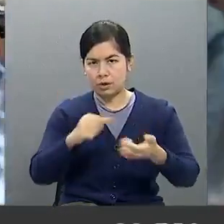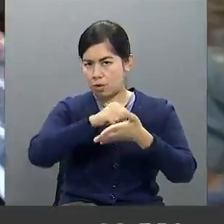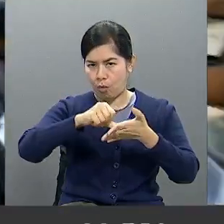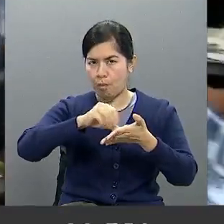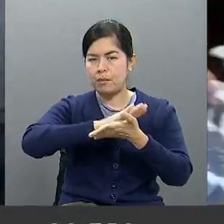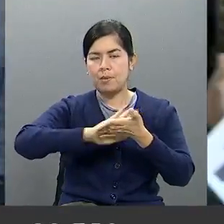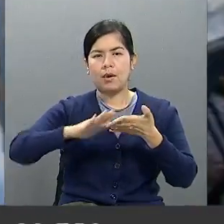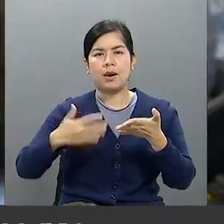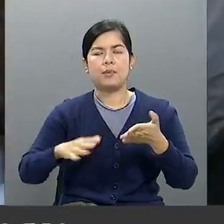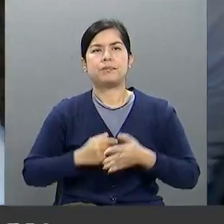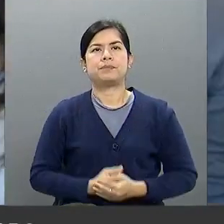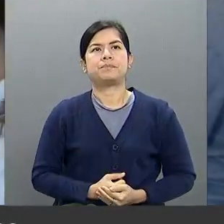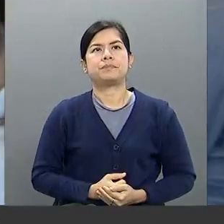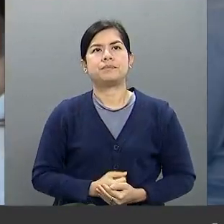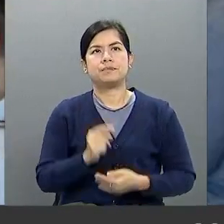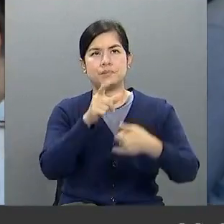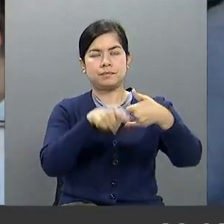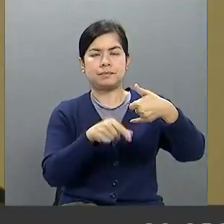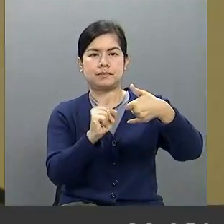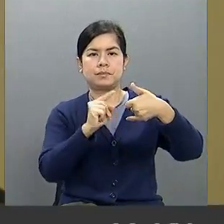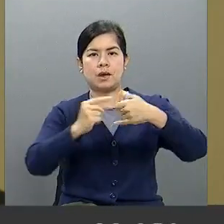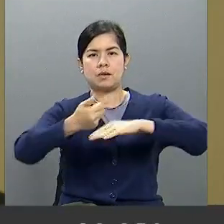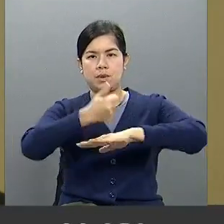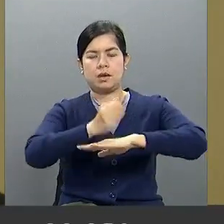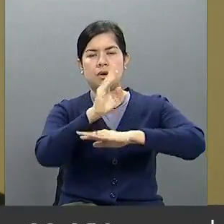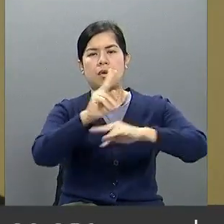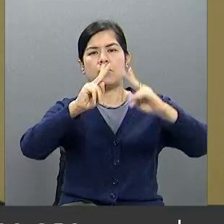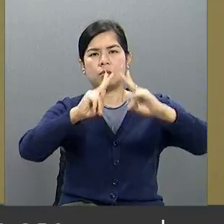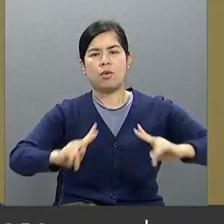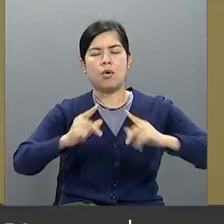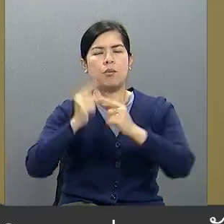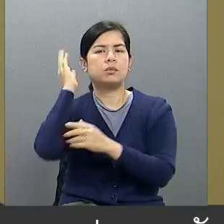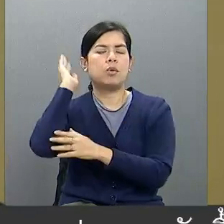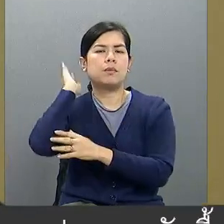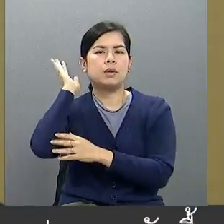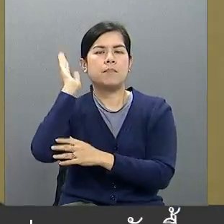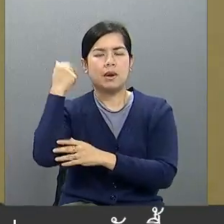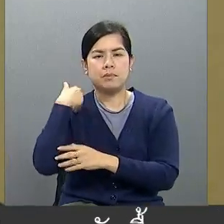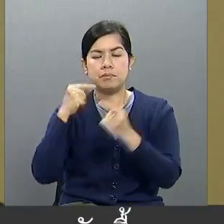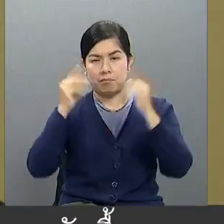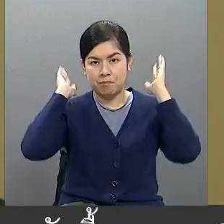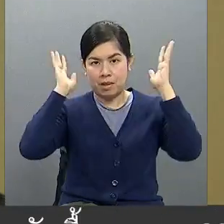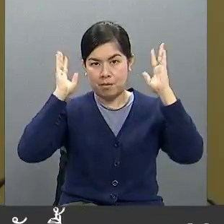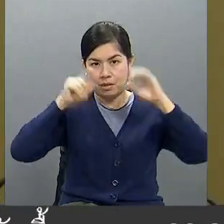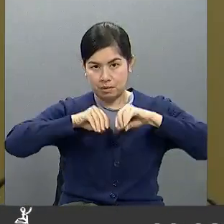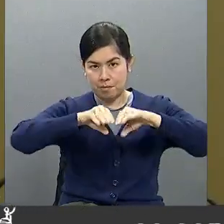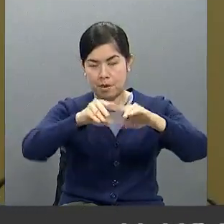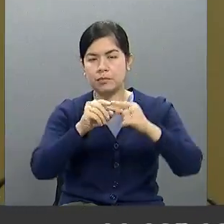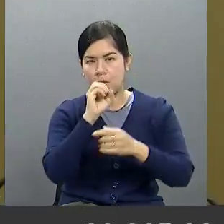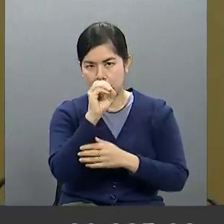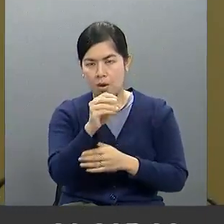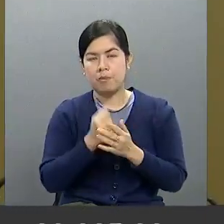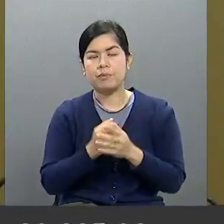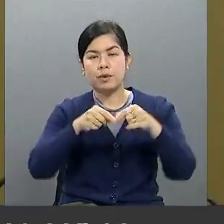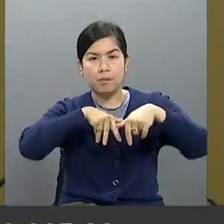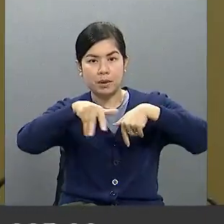นายพลโทสรรเสริญแก้วกำเนิดอธิบดีกรมประชาสัมพันธ์ก็ได้ชี้แจงถึงกรณีที่ประชาชนกดดิสไลค์คลิปธงชาติของกรม